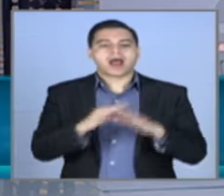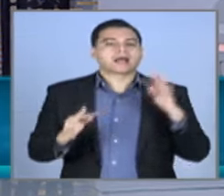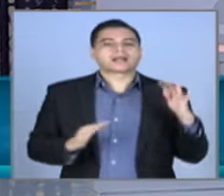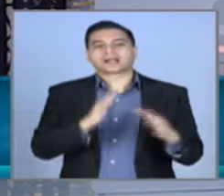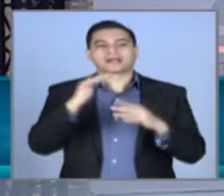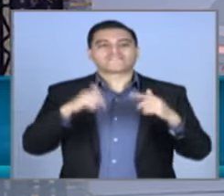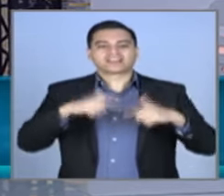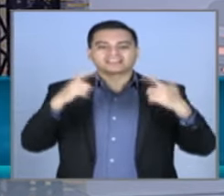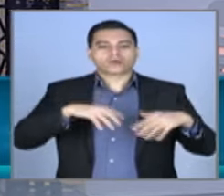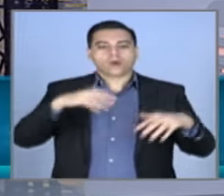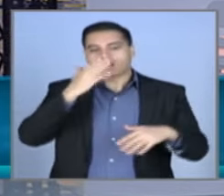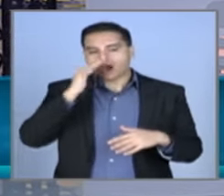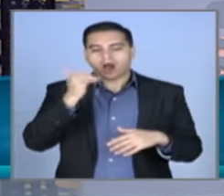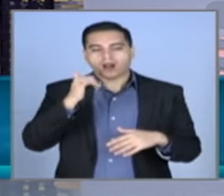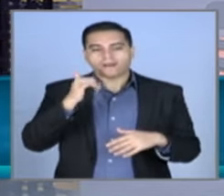العربية، فما هي؟